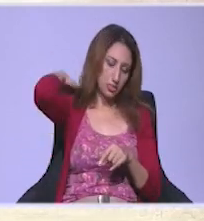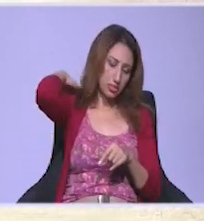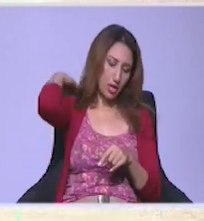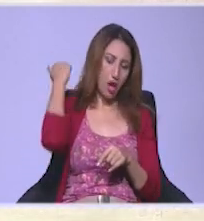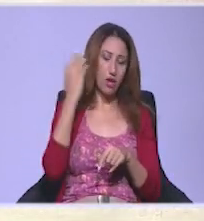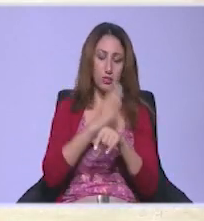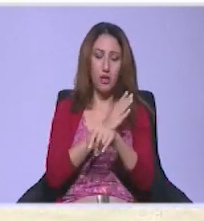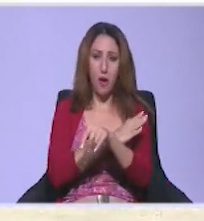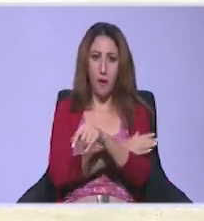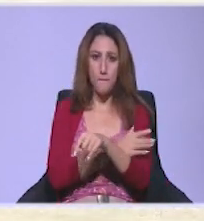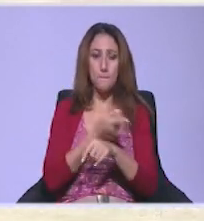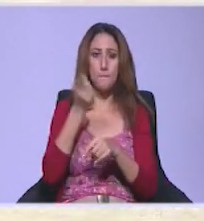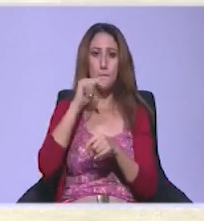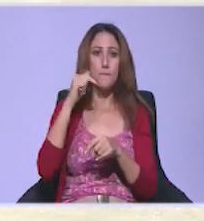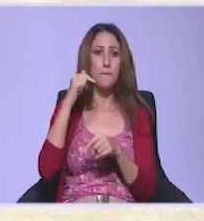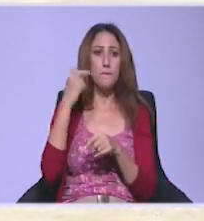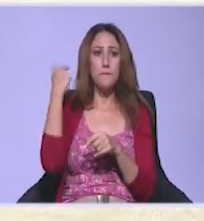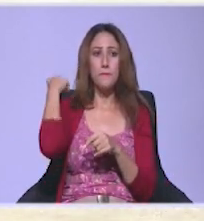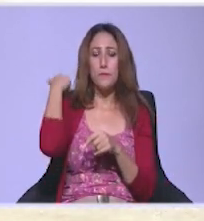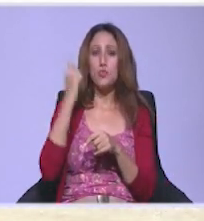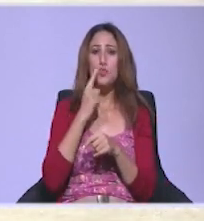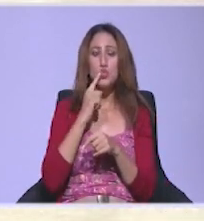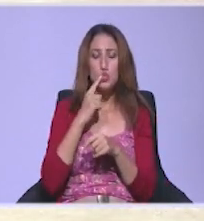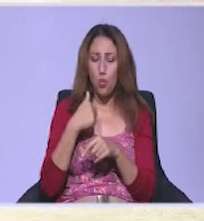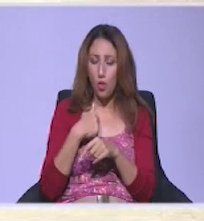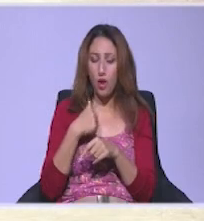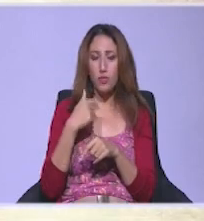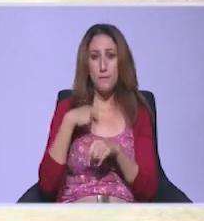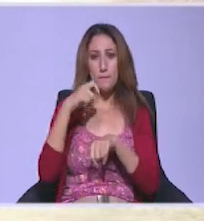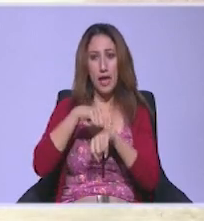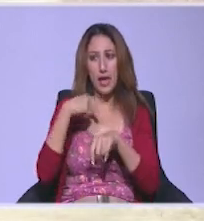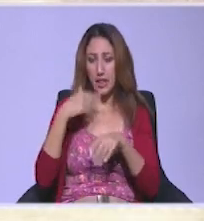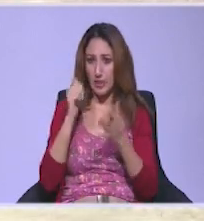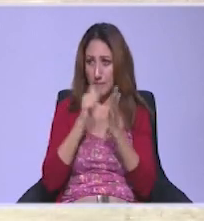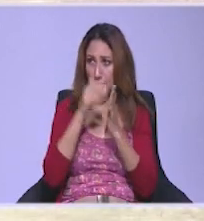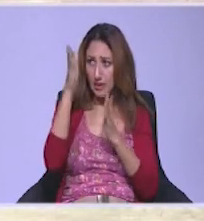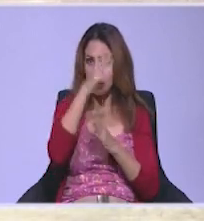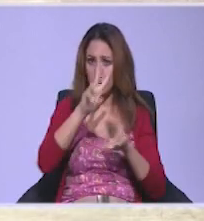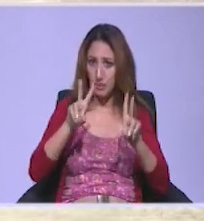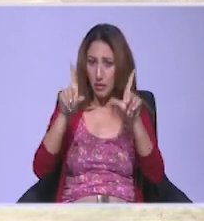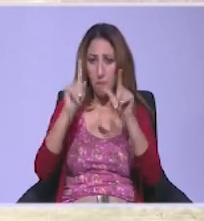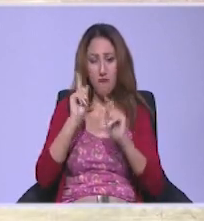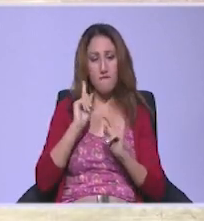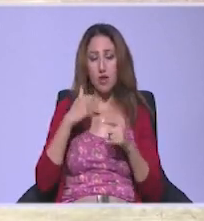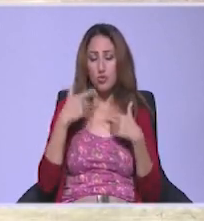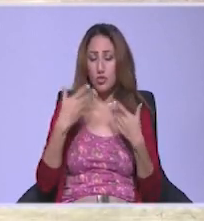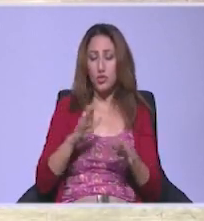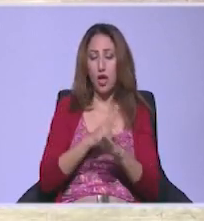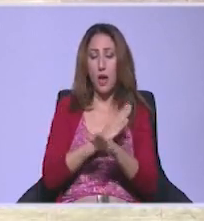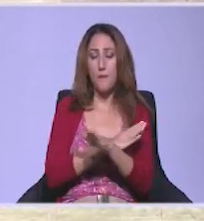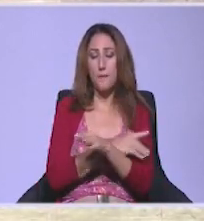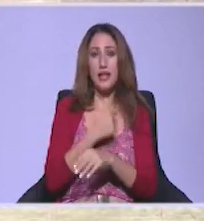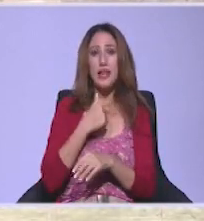سكر وضغط، فما بقدرش أشتغل أي حاجة عملة تاني بعد كده. عمري 60 سنة. بعد كده نفسي